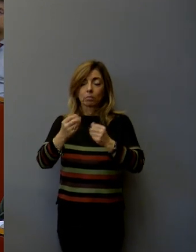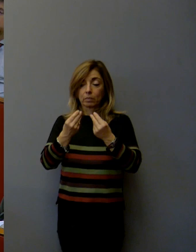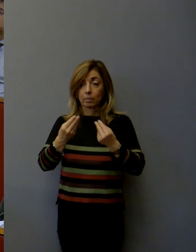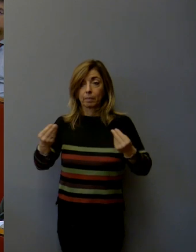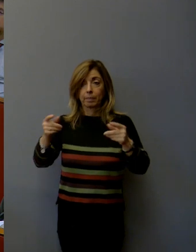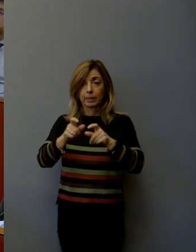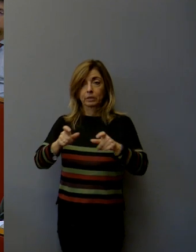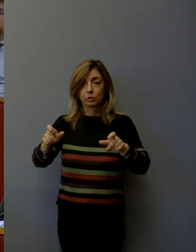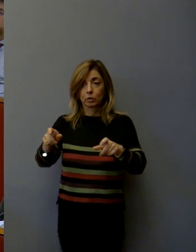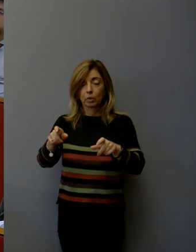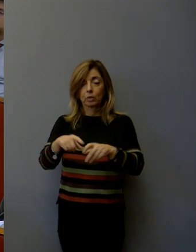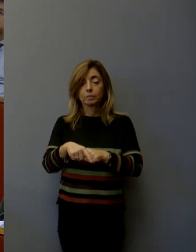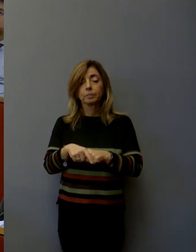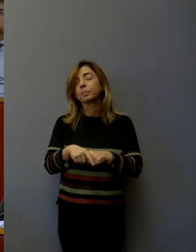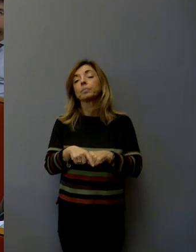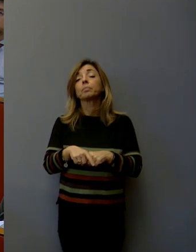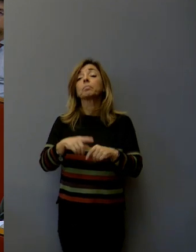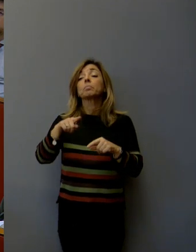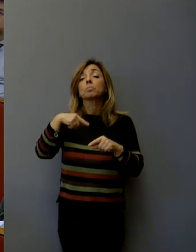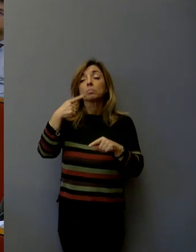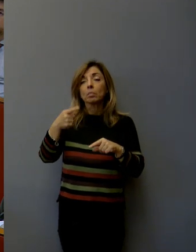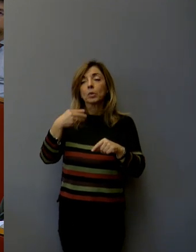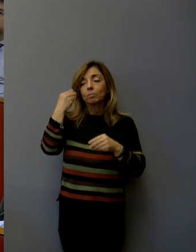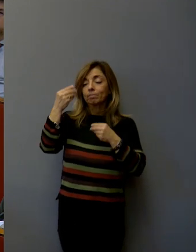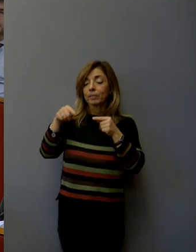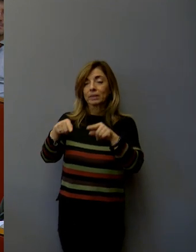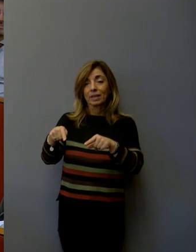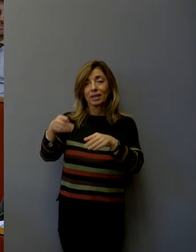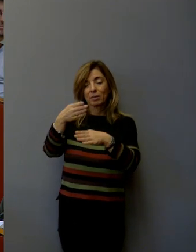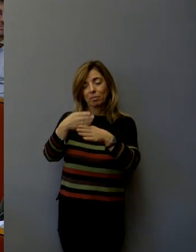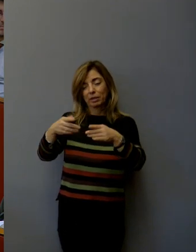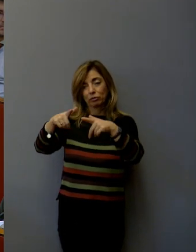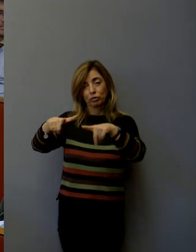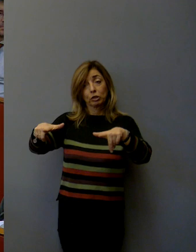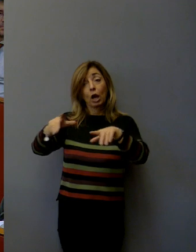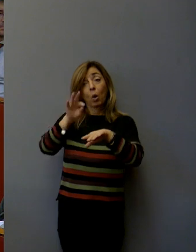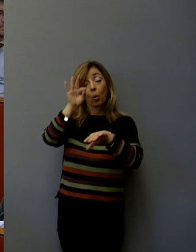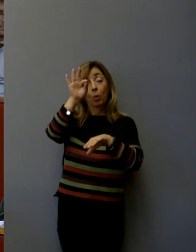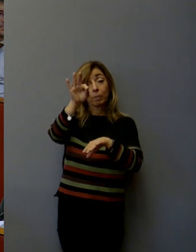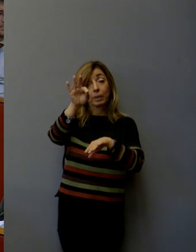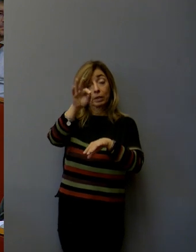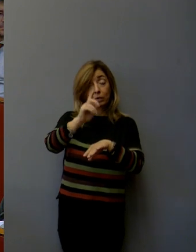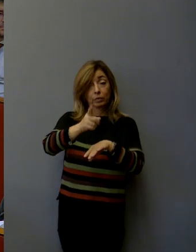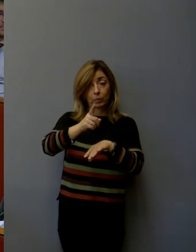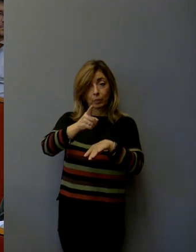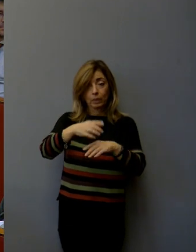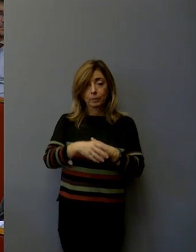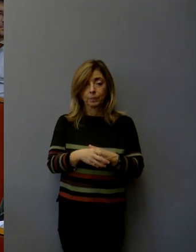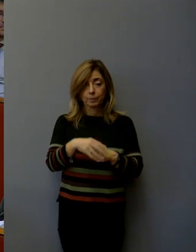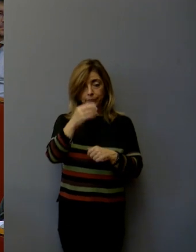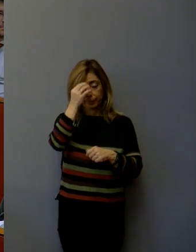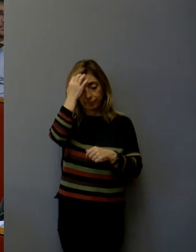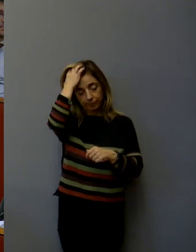su quali obiettivi abbiamo per questo pezzo di città per questo per questa